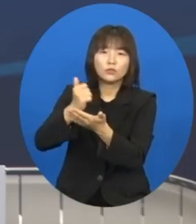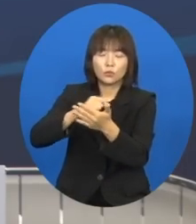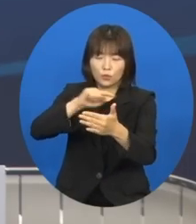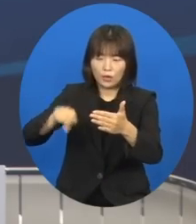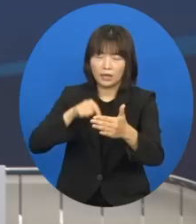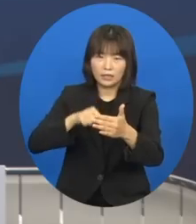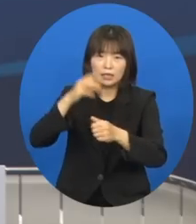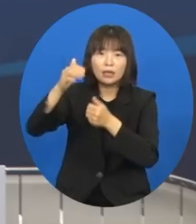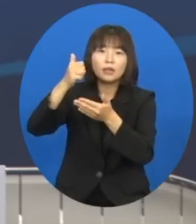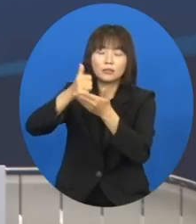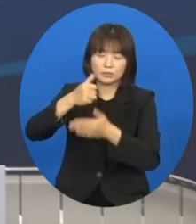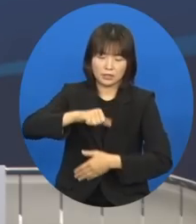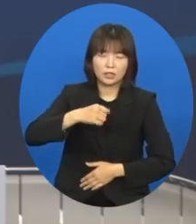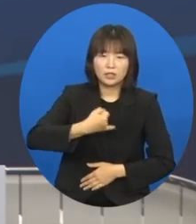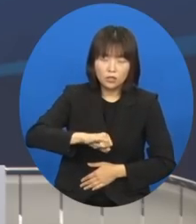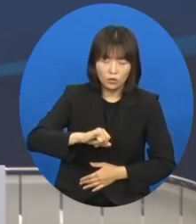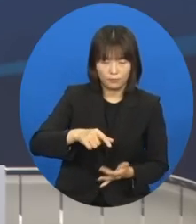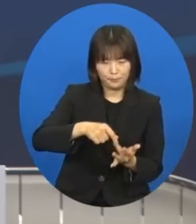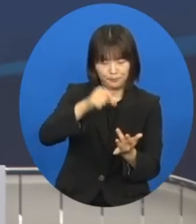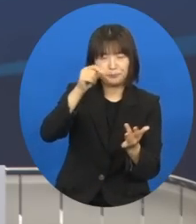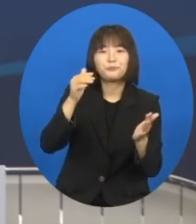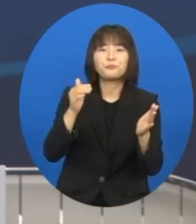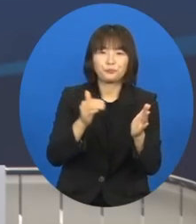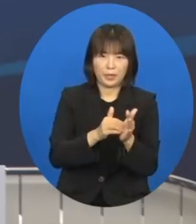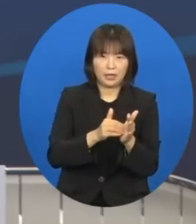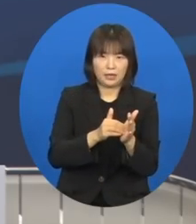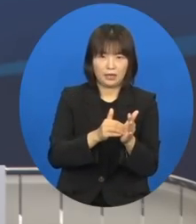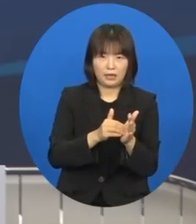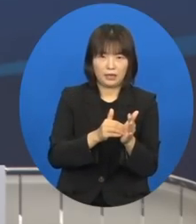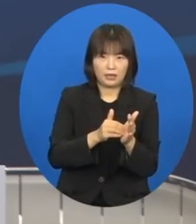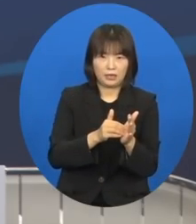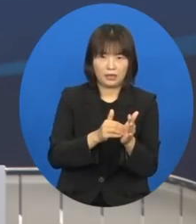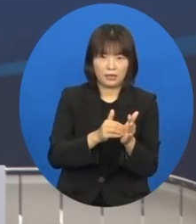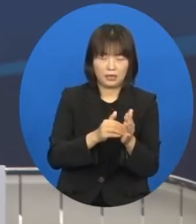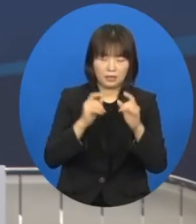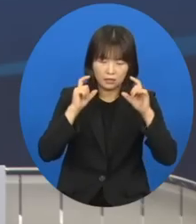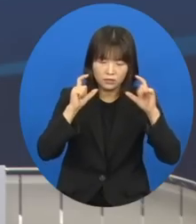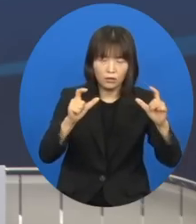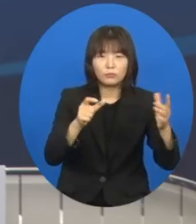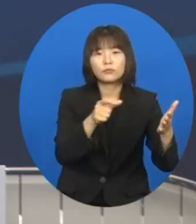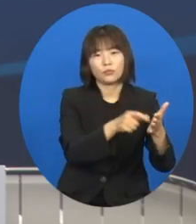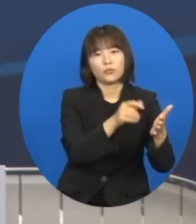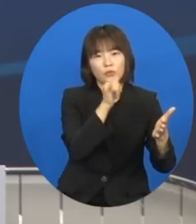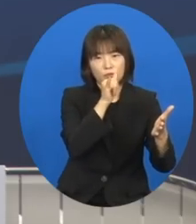자녀로 택정하셨다, 예정하셨다라고 선포하고 있어요.